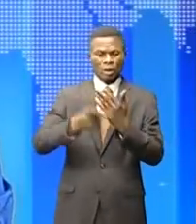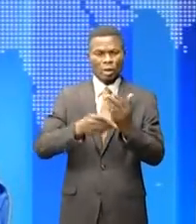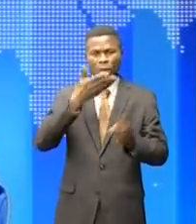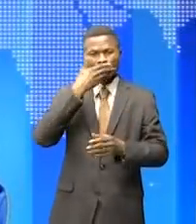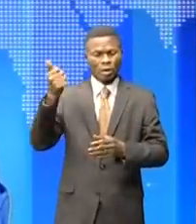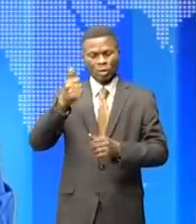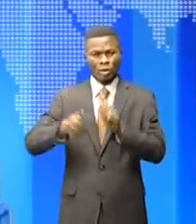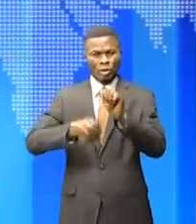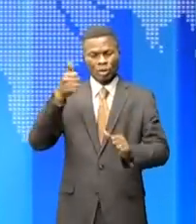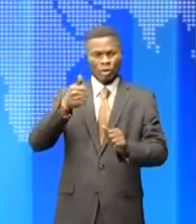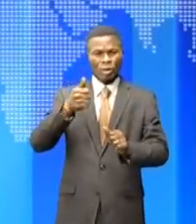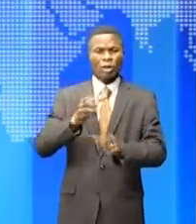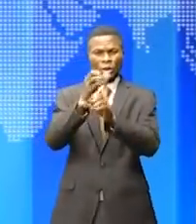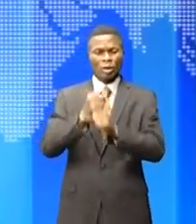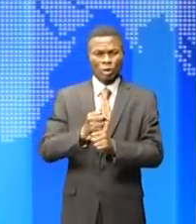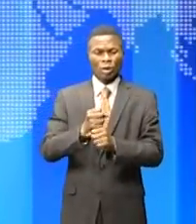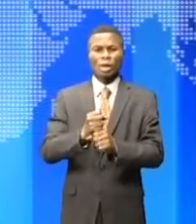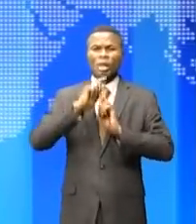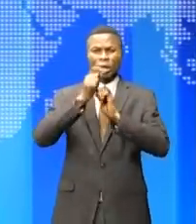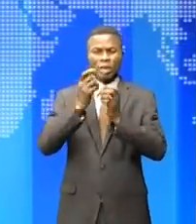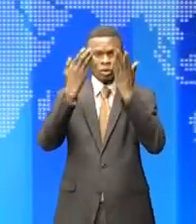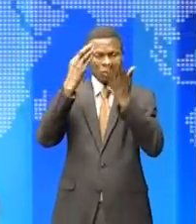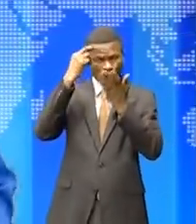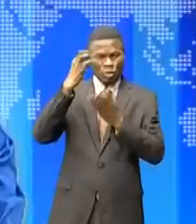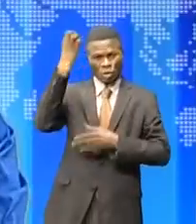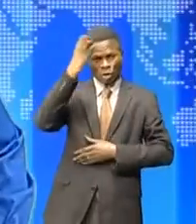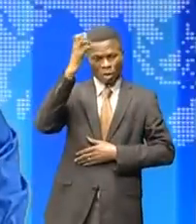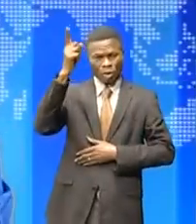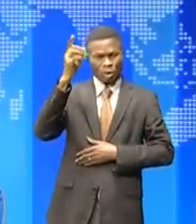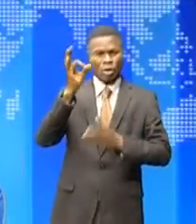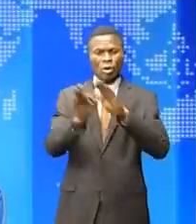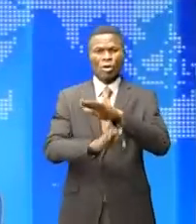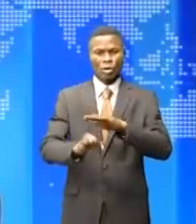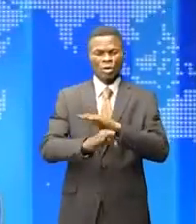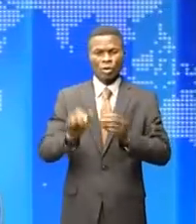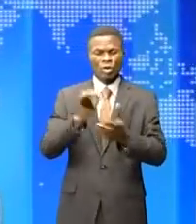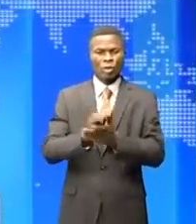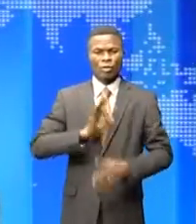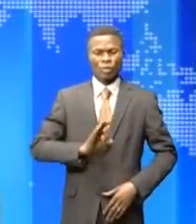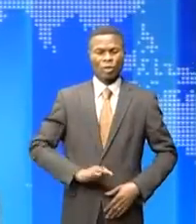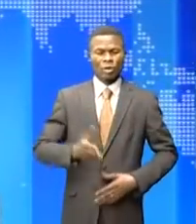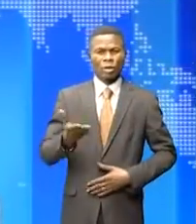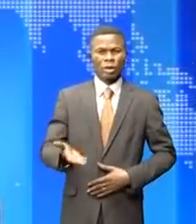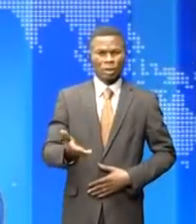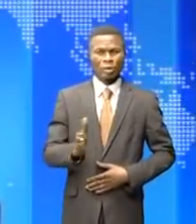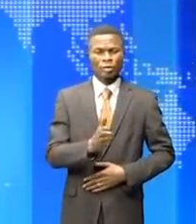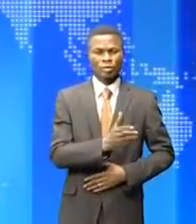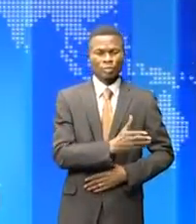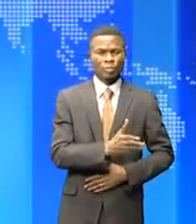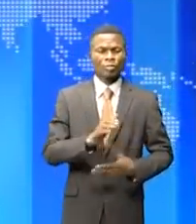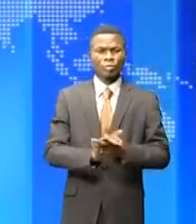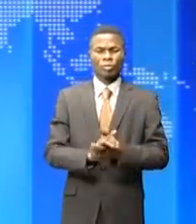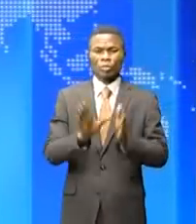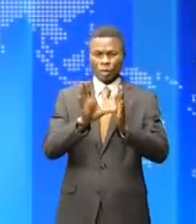ja ont reçu leurs bourses d'études octroyées par la fondation dennis n'ya kerrouchi ce qu'ils disent est un